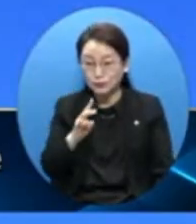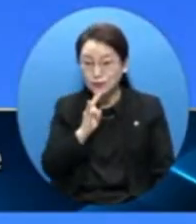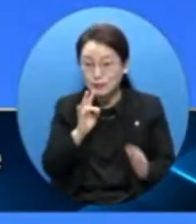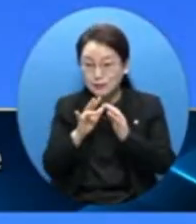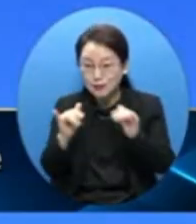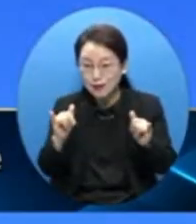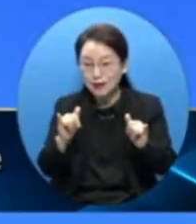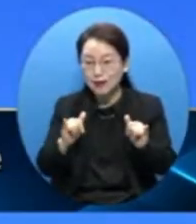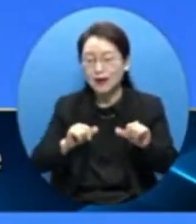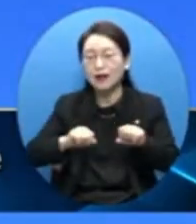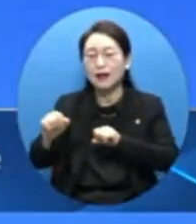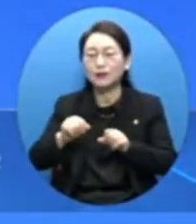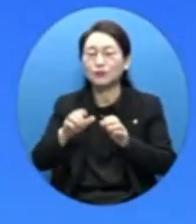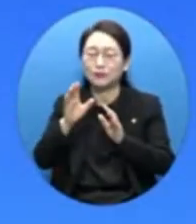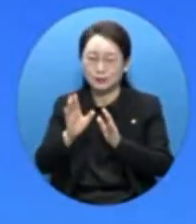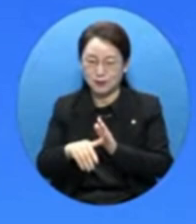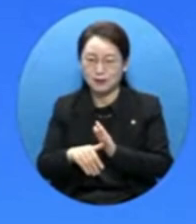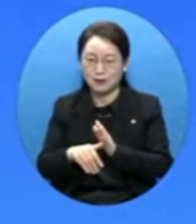하박국 선지자가